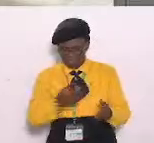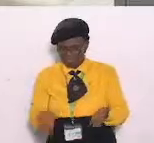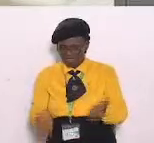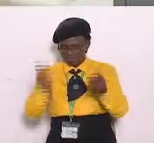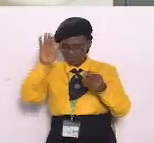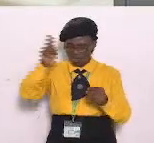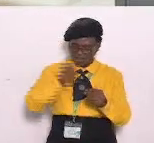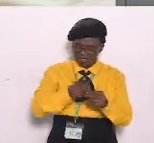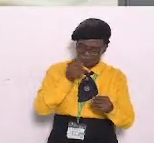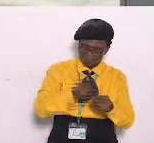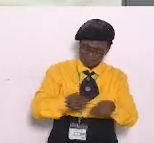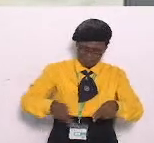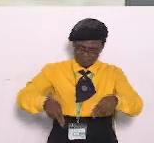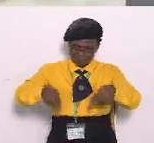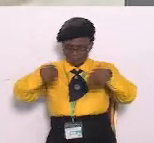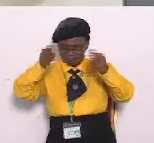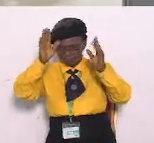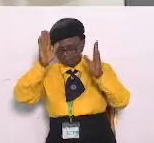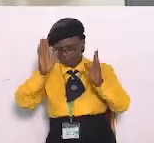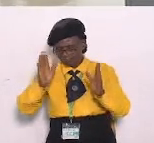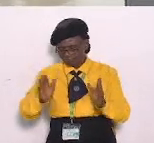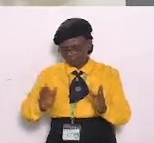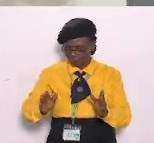haut plus